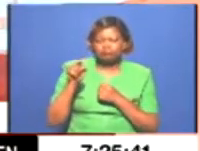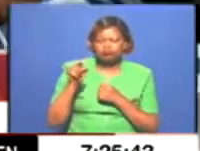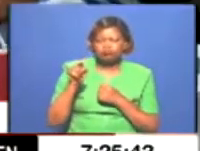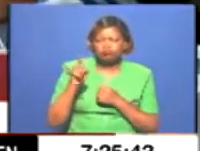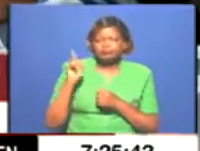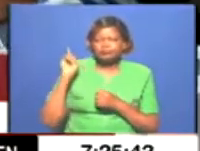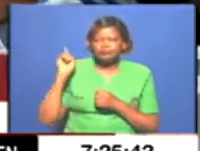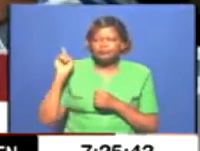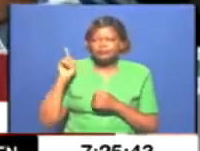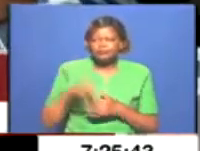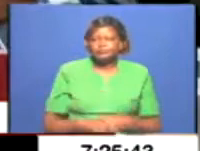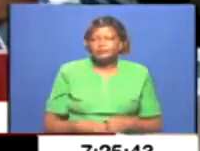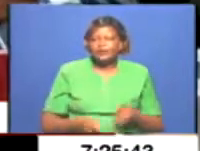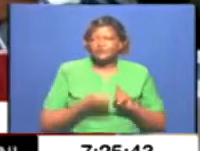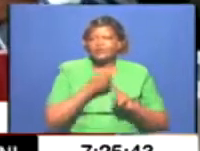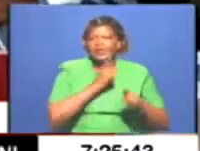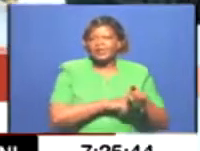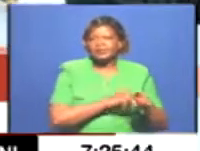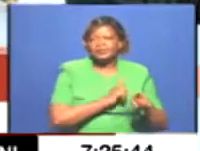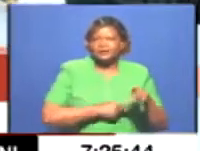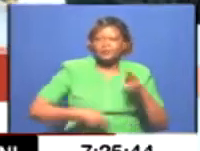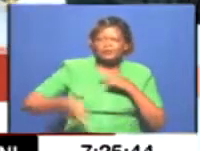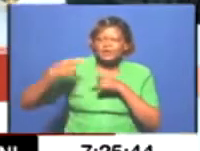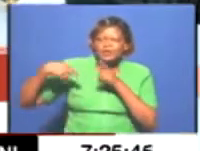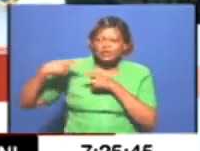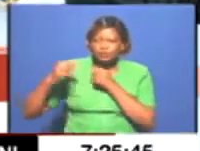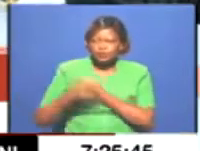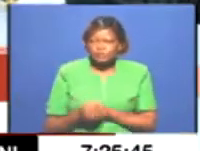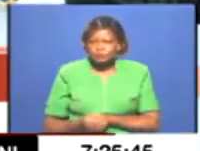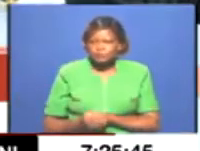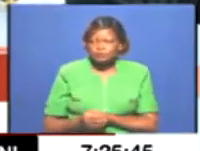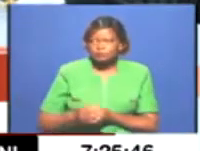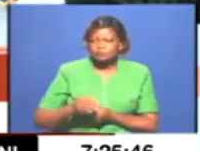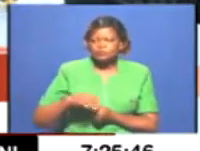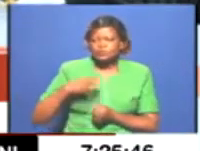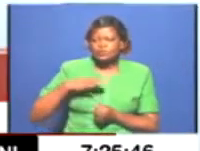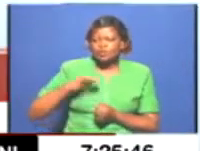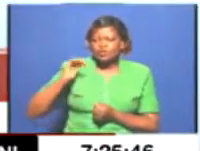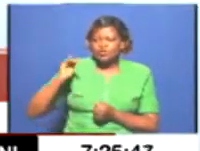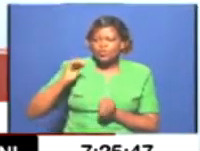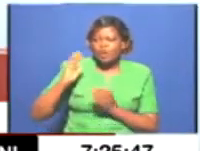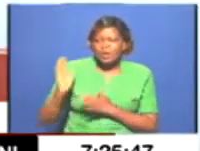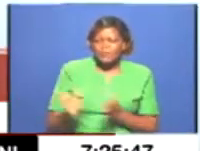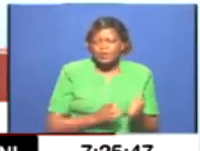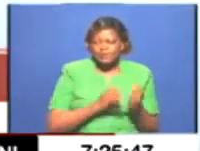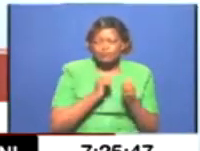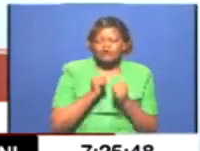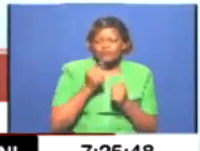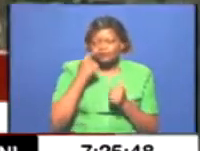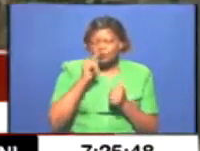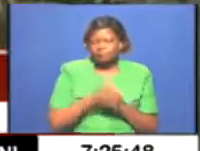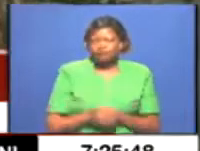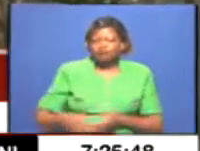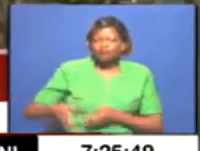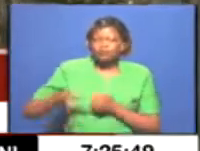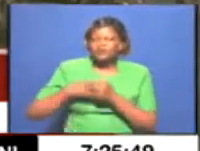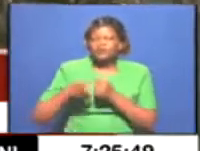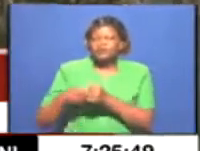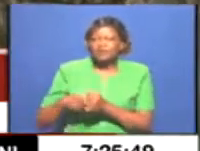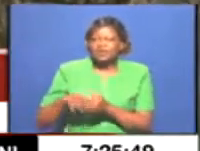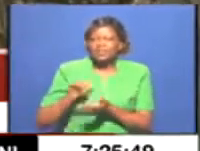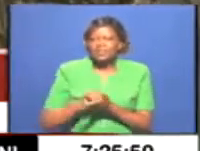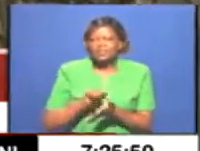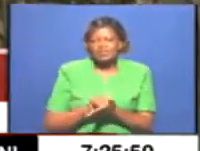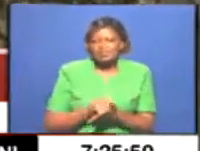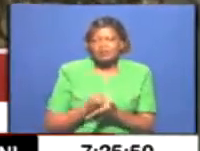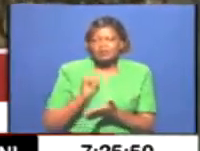Kwa mara ya kwanza katika historia, kaunti ya Samburu itaandaa mashindano ya kimataifa ya raga wachezaji saba ambayo